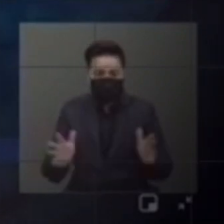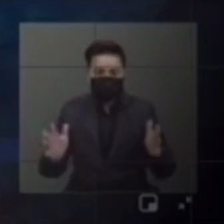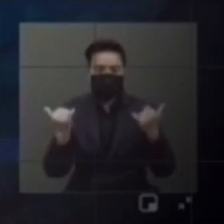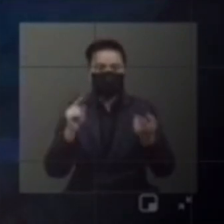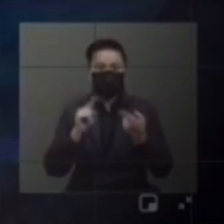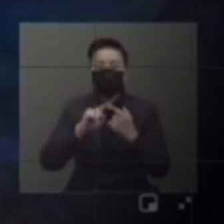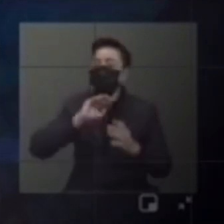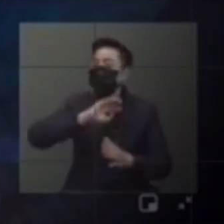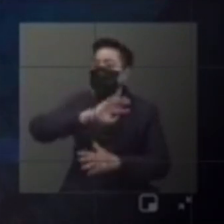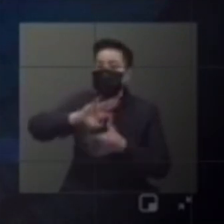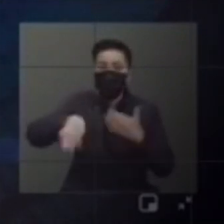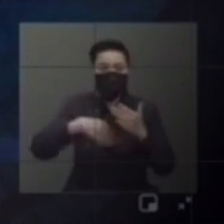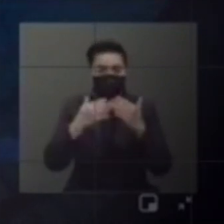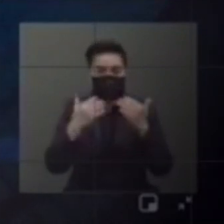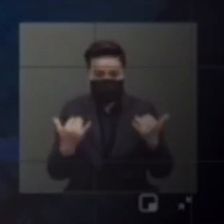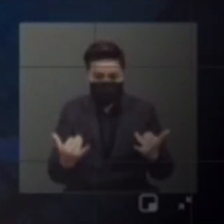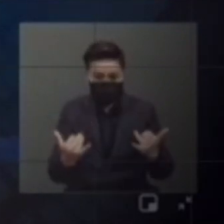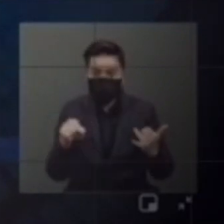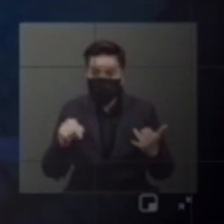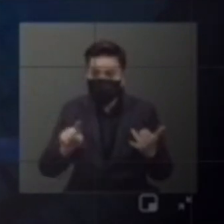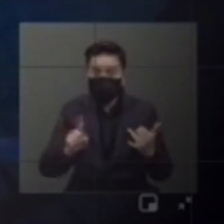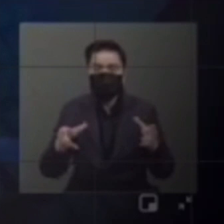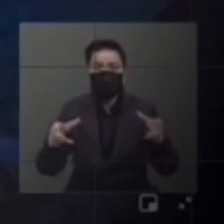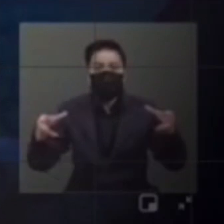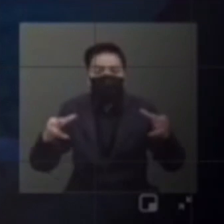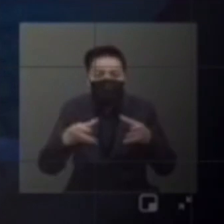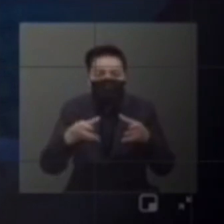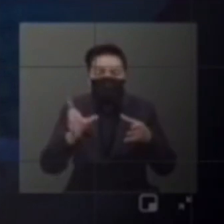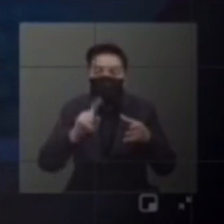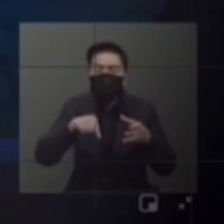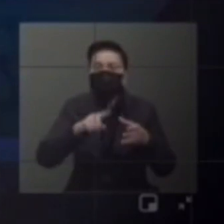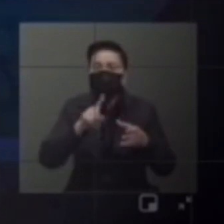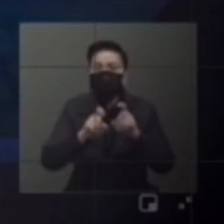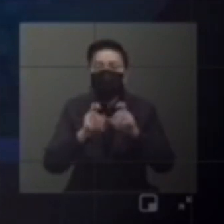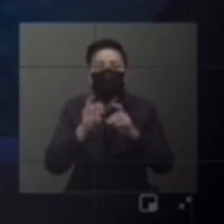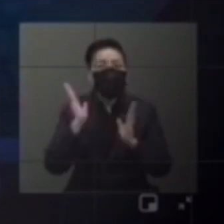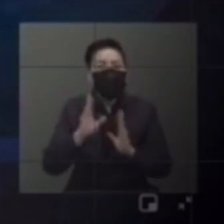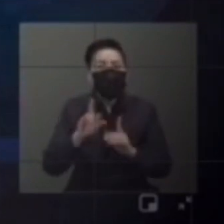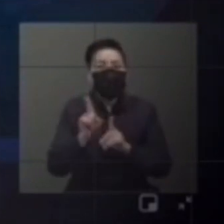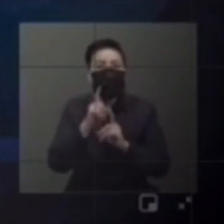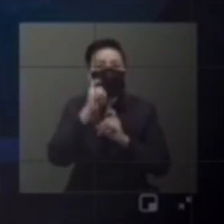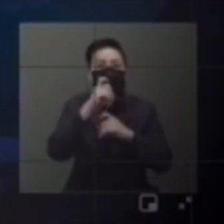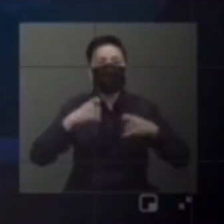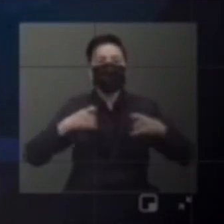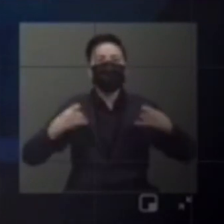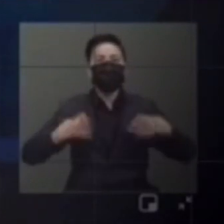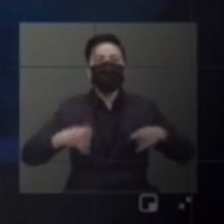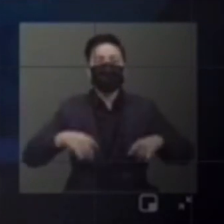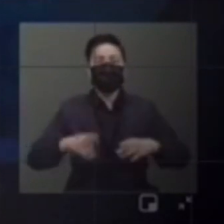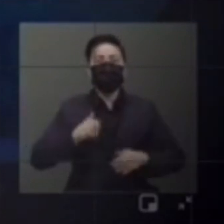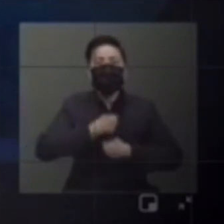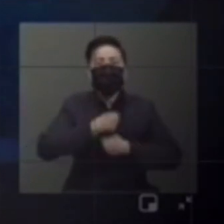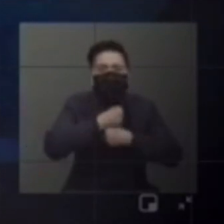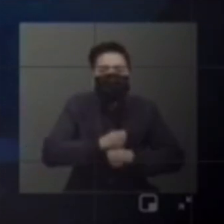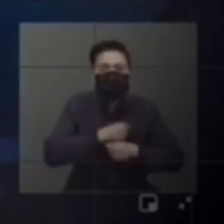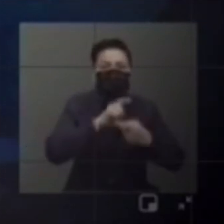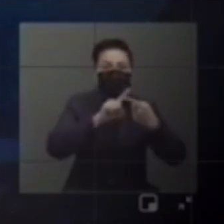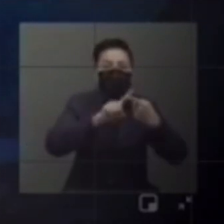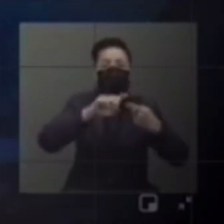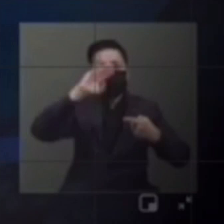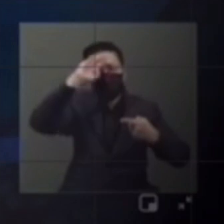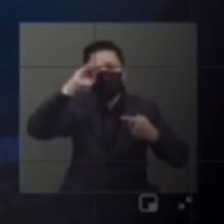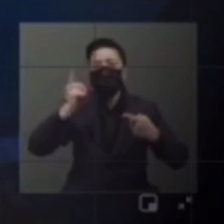ทั้งหมดเนี่ยนะคะก็ยังอยู่ในกลุ่มใหญ่ๆที่เป็นผู้ที่มีความเสี่ยงสูงคือสูงอายุและมีโรคประจ